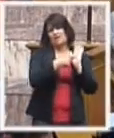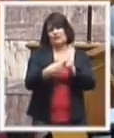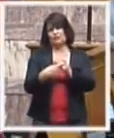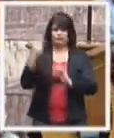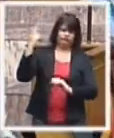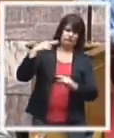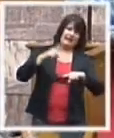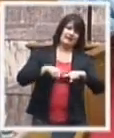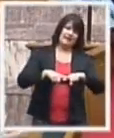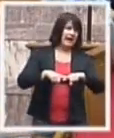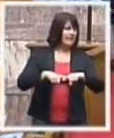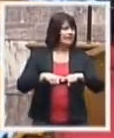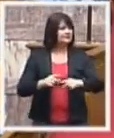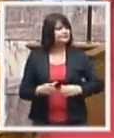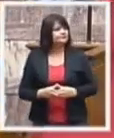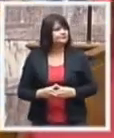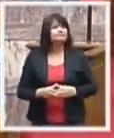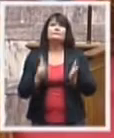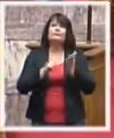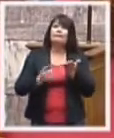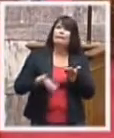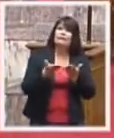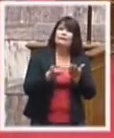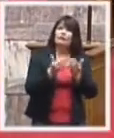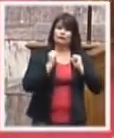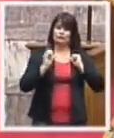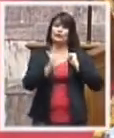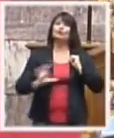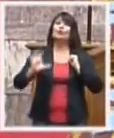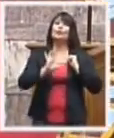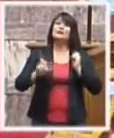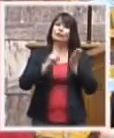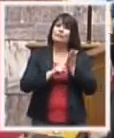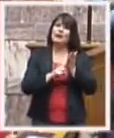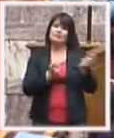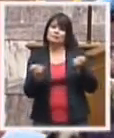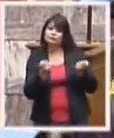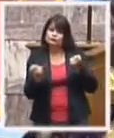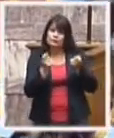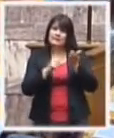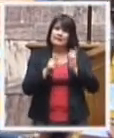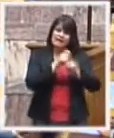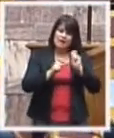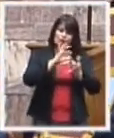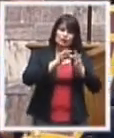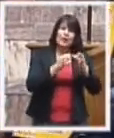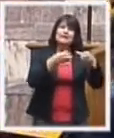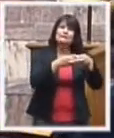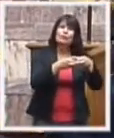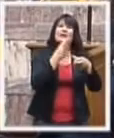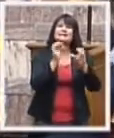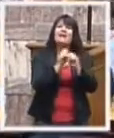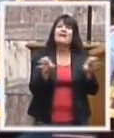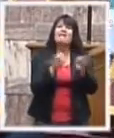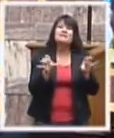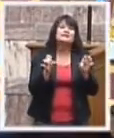Η προώθηση και υπεράσπιση του ελληνικού τουρισμού θα πρέπει να γίνει συντονισμένα με τη δημιουργία ενός θεσμικού μηχανισμού marketing, στο οποίο